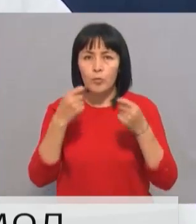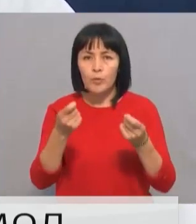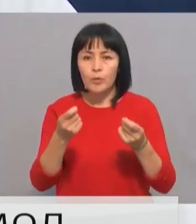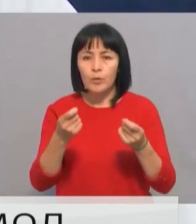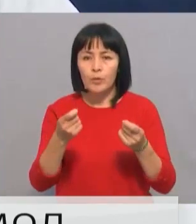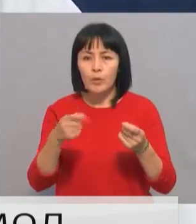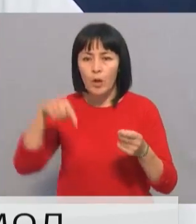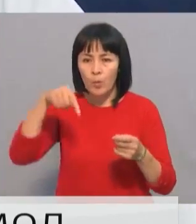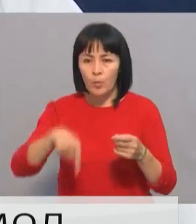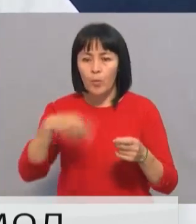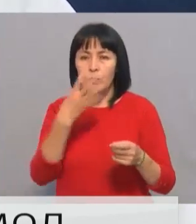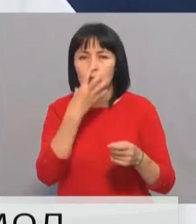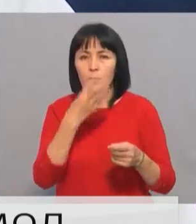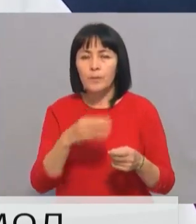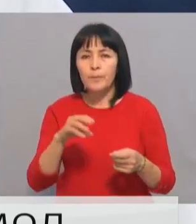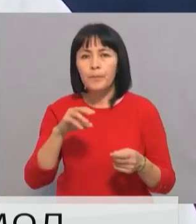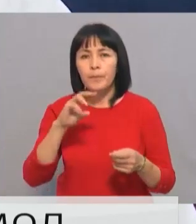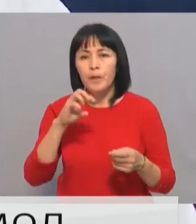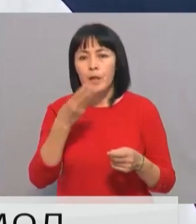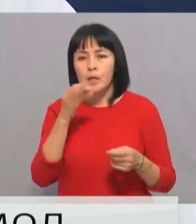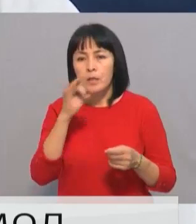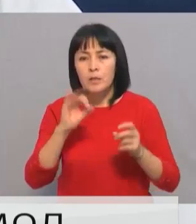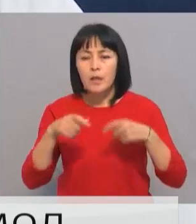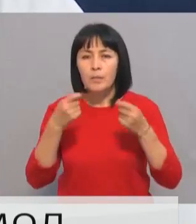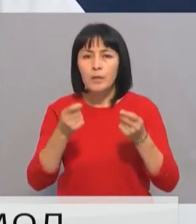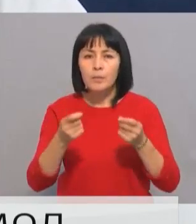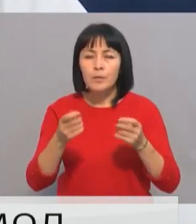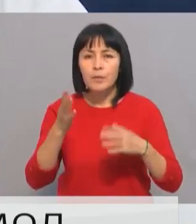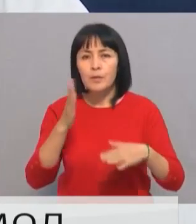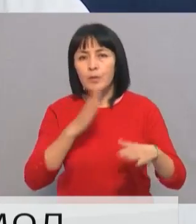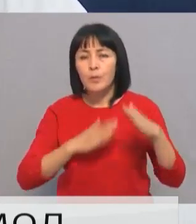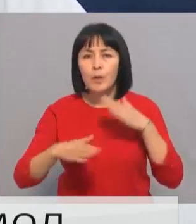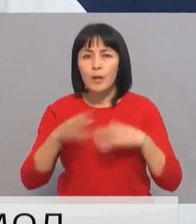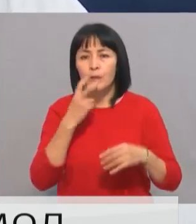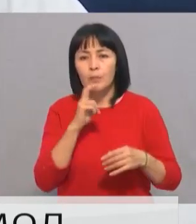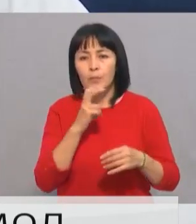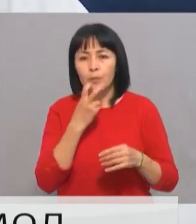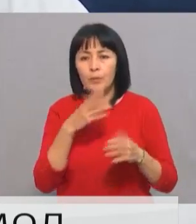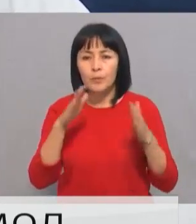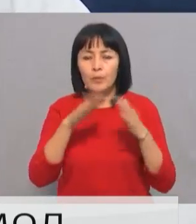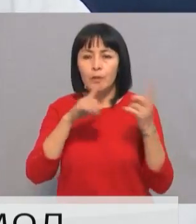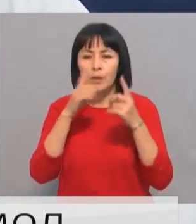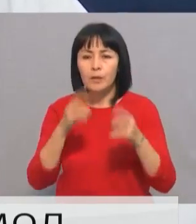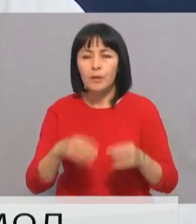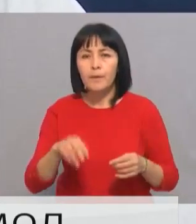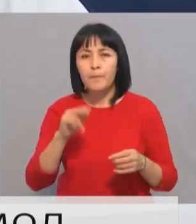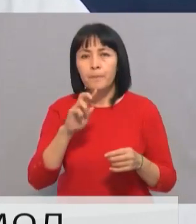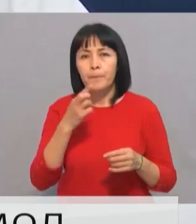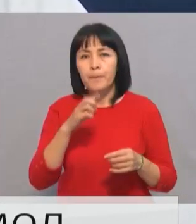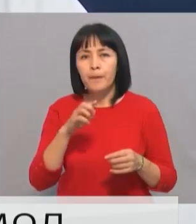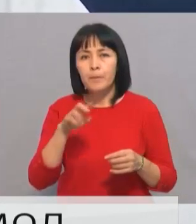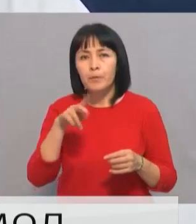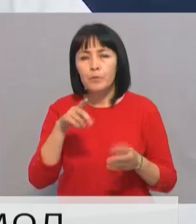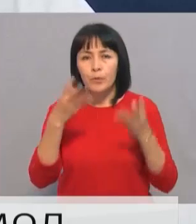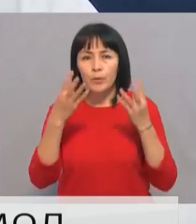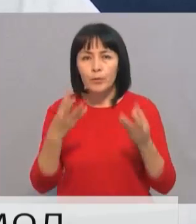теплый бол. Şayın beremiz, kulüp oynayıp, çak sözlerini aytıp, mümkün bize beysen bu cuma günü her vaktarga deyip, her gay sözü keziklerimin